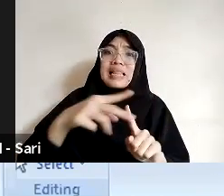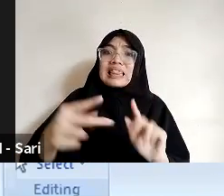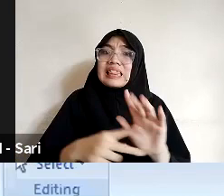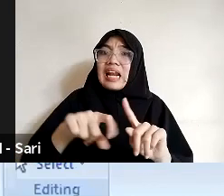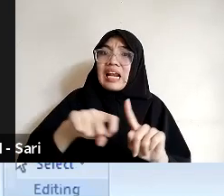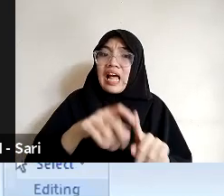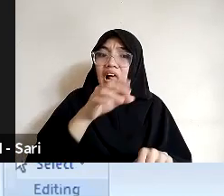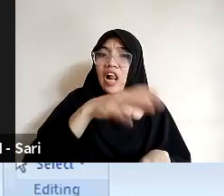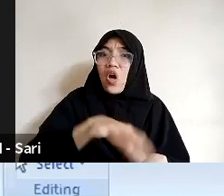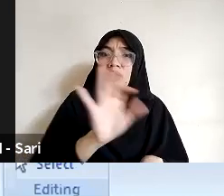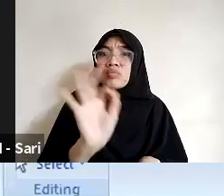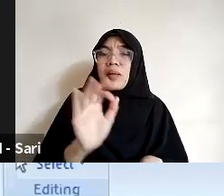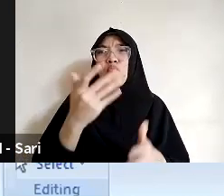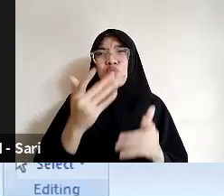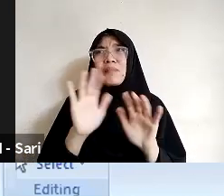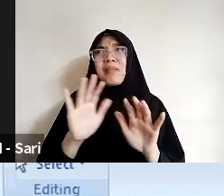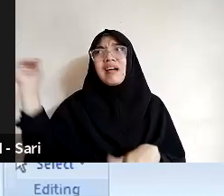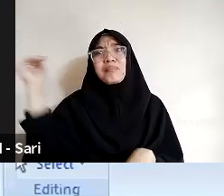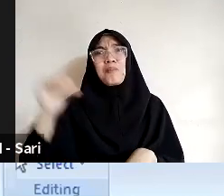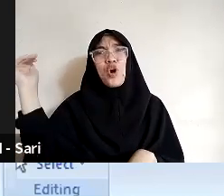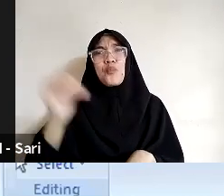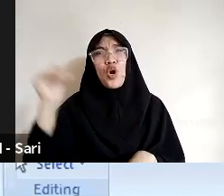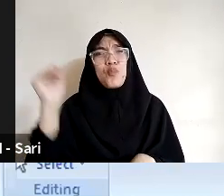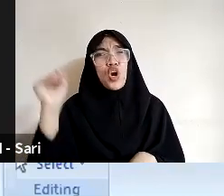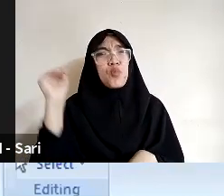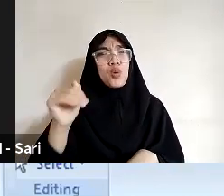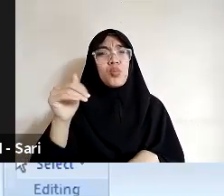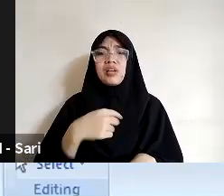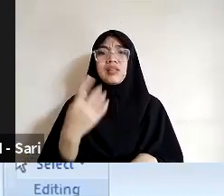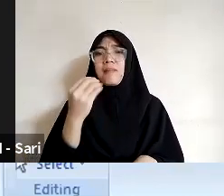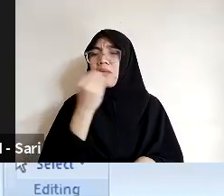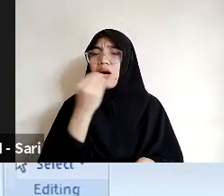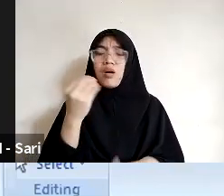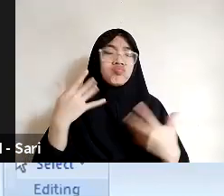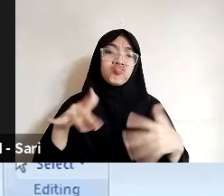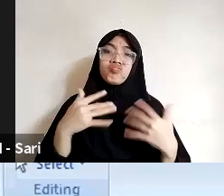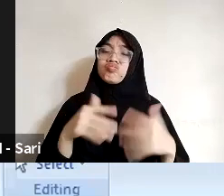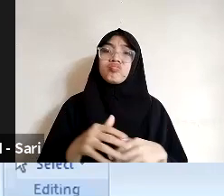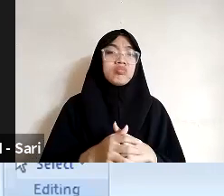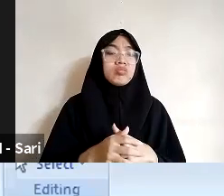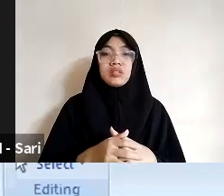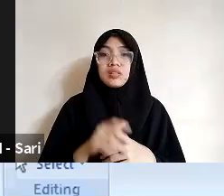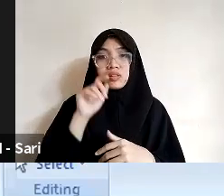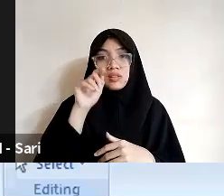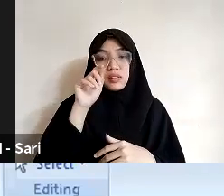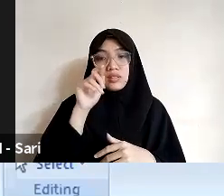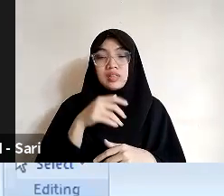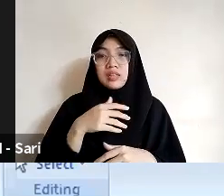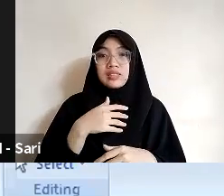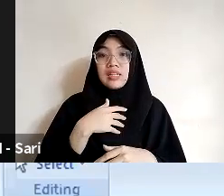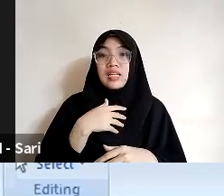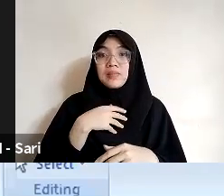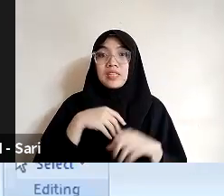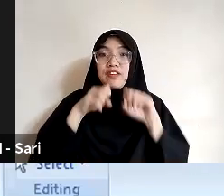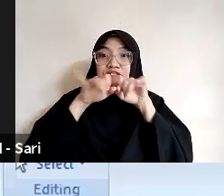bahan impor yang memang dari barang yang kita makan. Nah, saya tidak sedang memviralkan